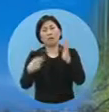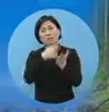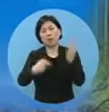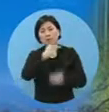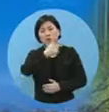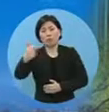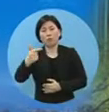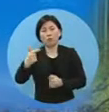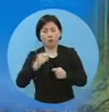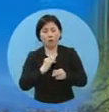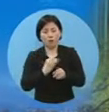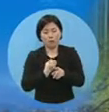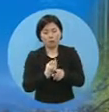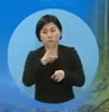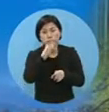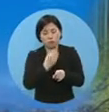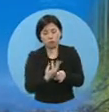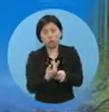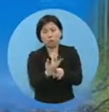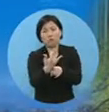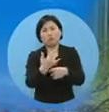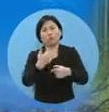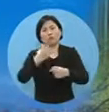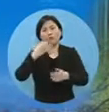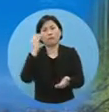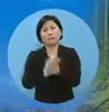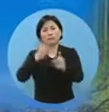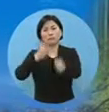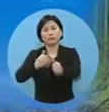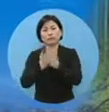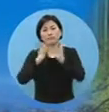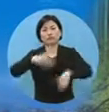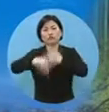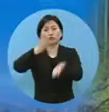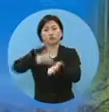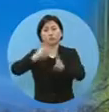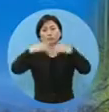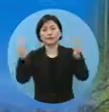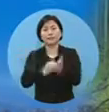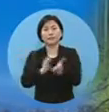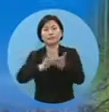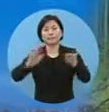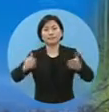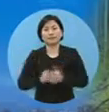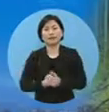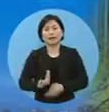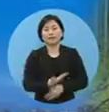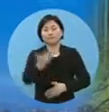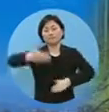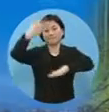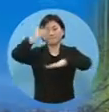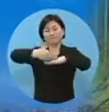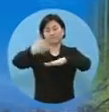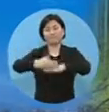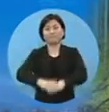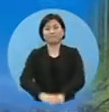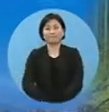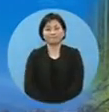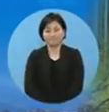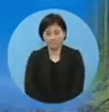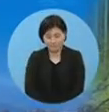태우기 삼가해야겠습니다. 생명의 땅 전남 도정뉴스 여기서 마칩니다. 시청해주신 여러분 고맙습니다.